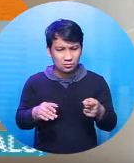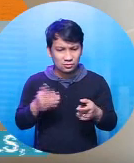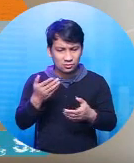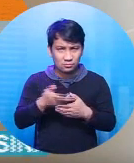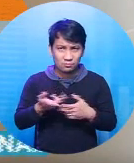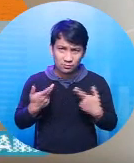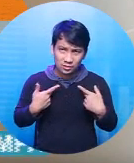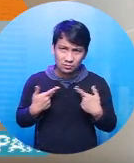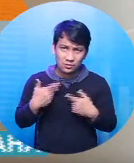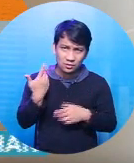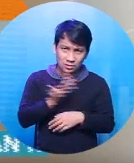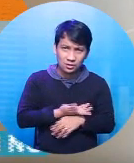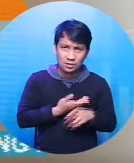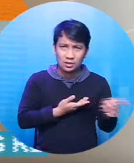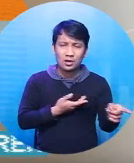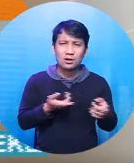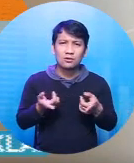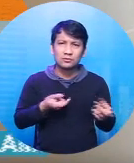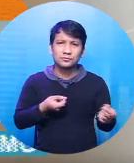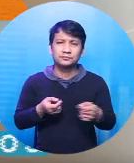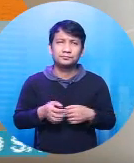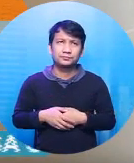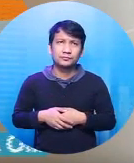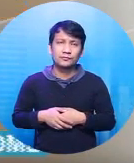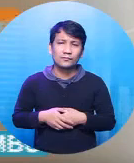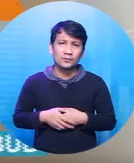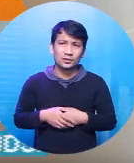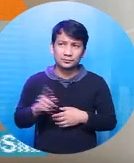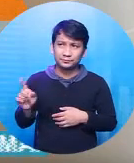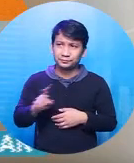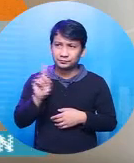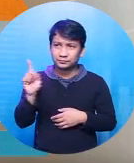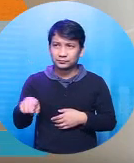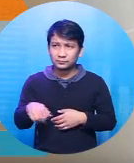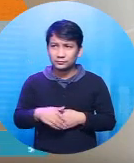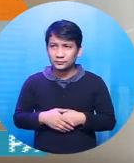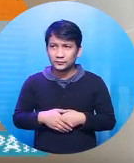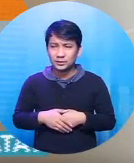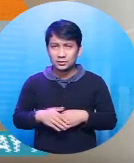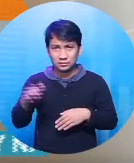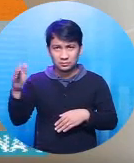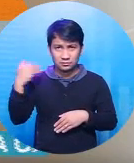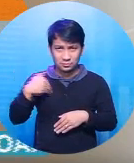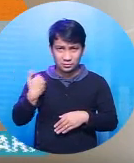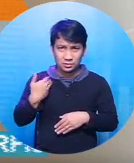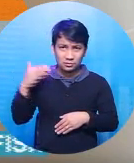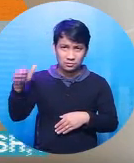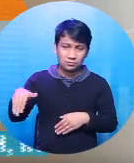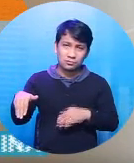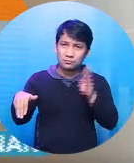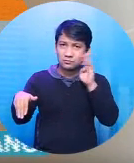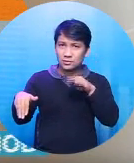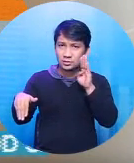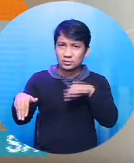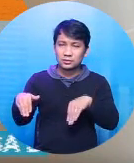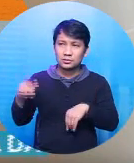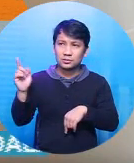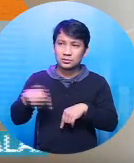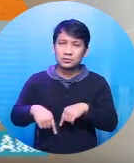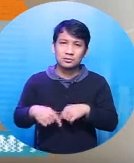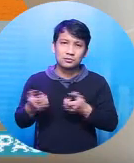pagkatapos ko. Okay. Pwede ba makausap yung nakababata mong kapatid? Hindi